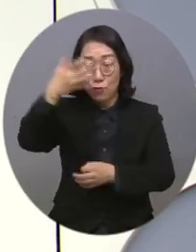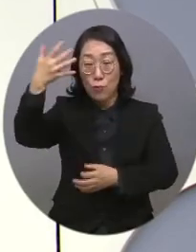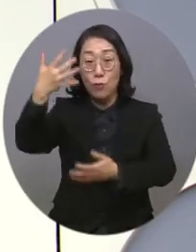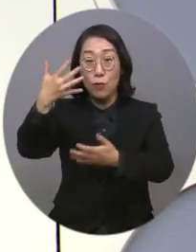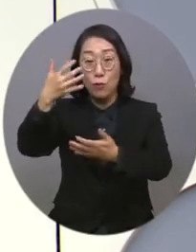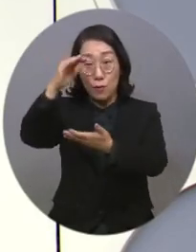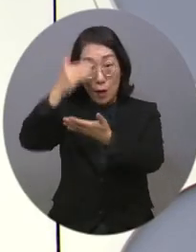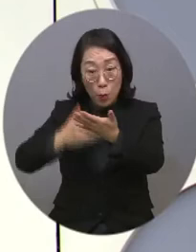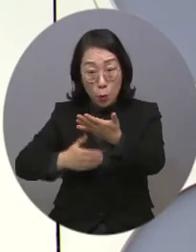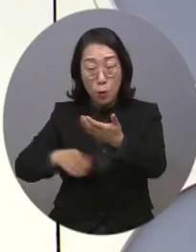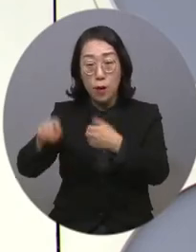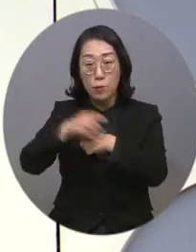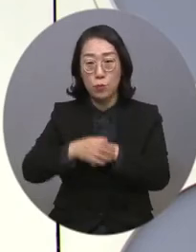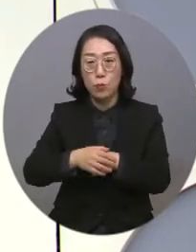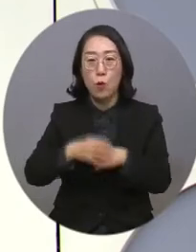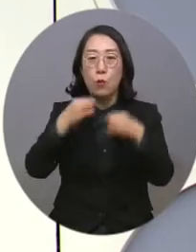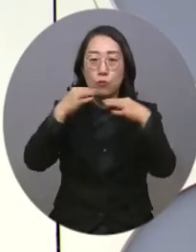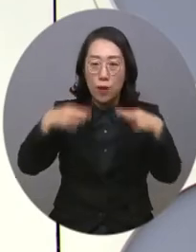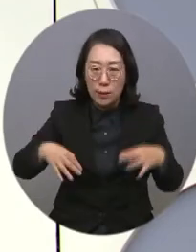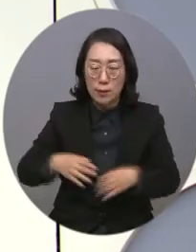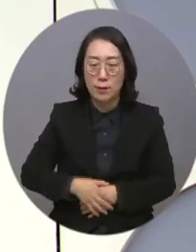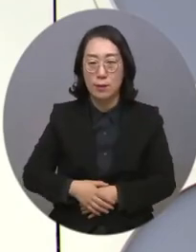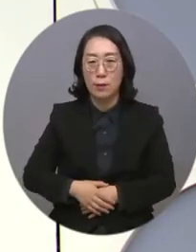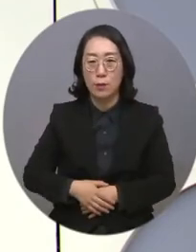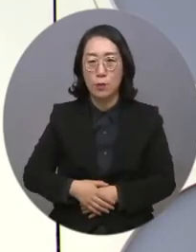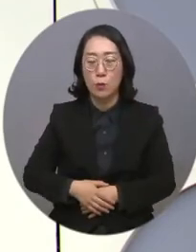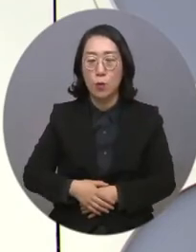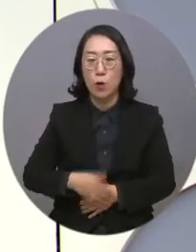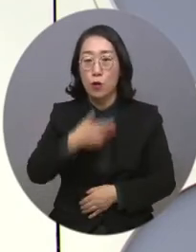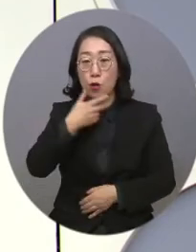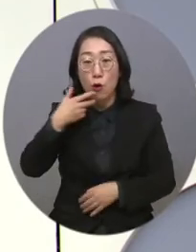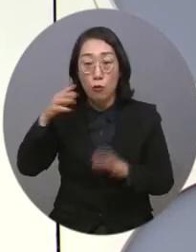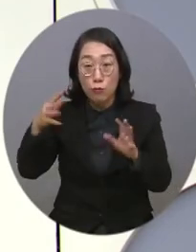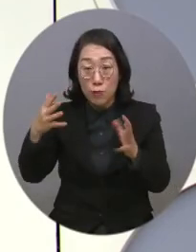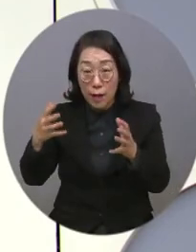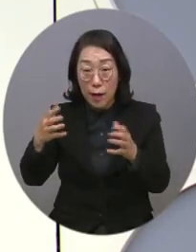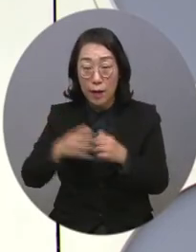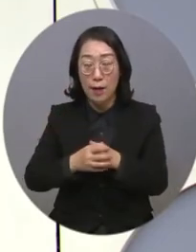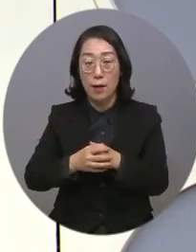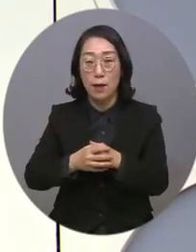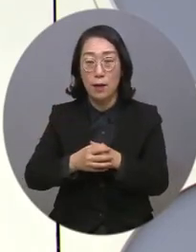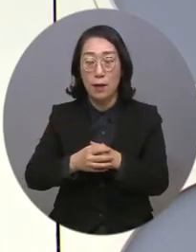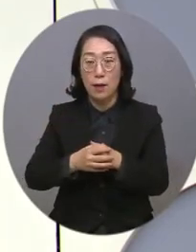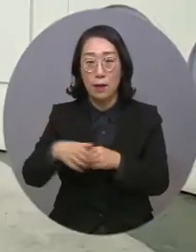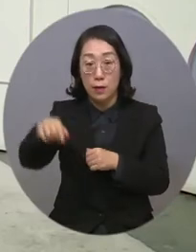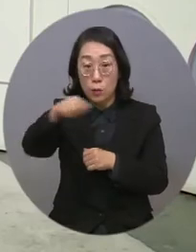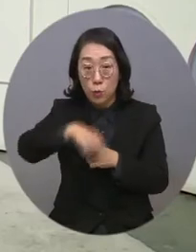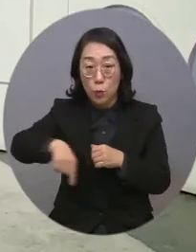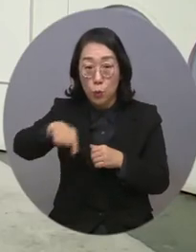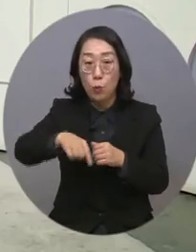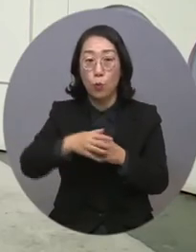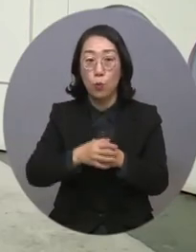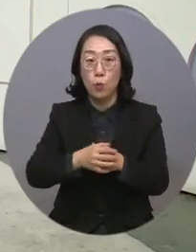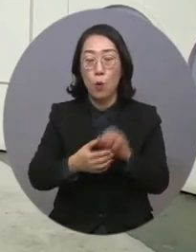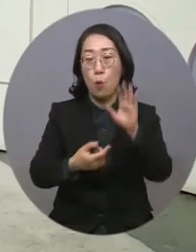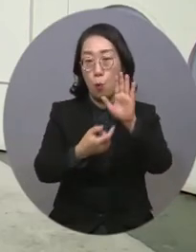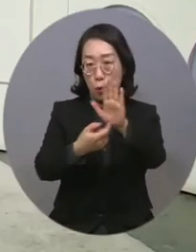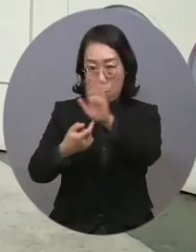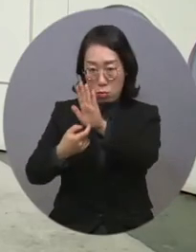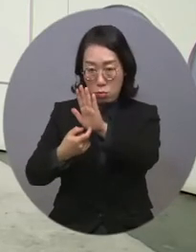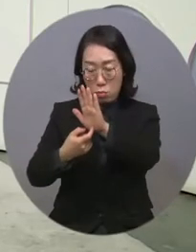프라하를 비롯해서 파리, 뭐 런던, 심지어 동경, 북경까지 이 공연이 됐습니다. 공연되고 나서 로봇이란